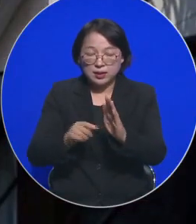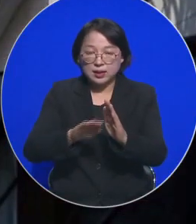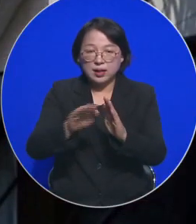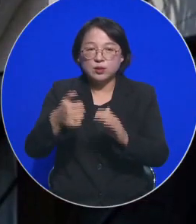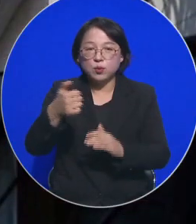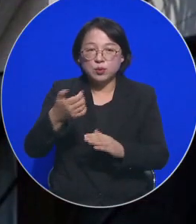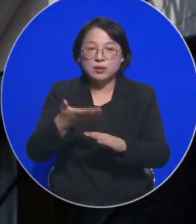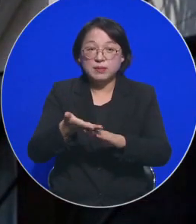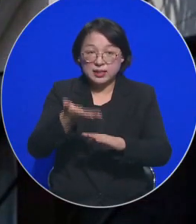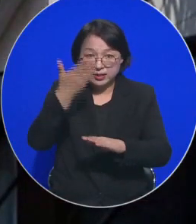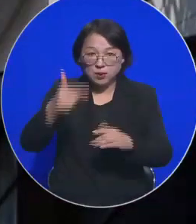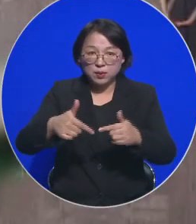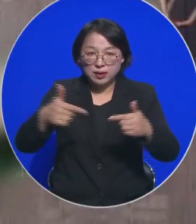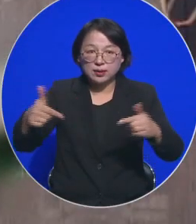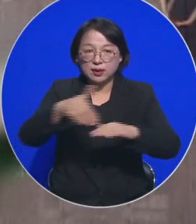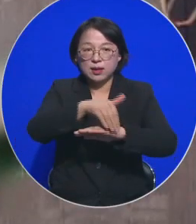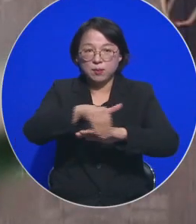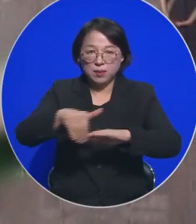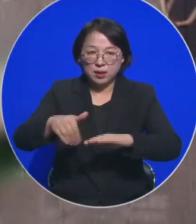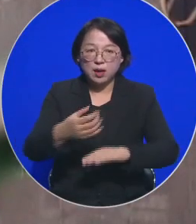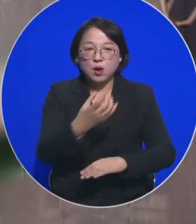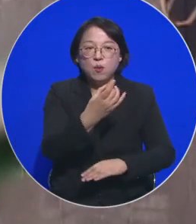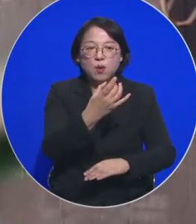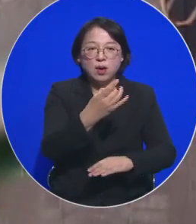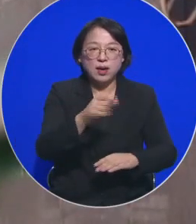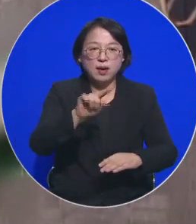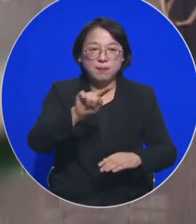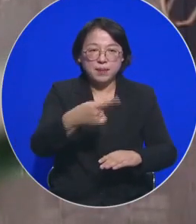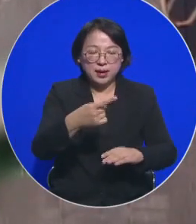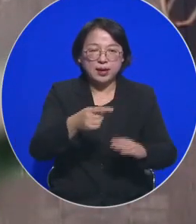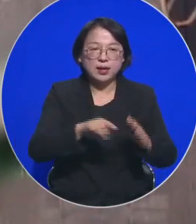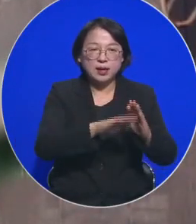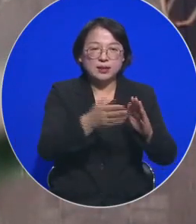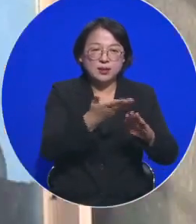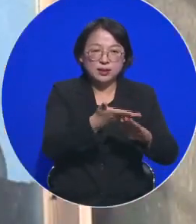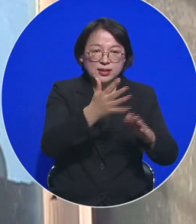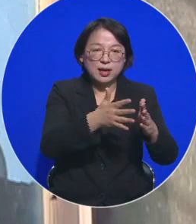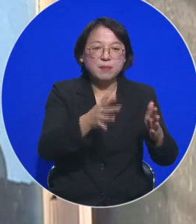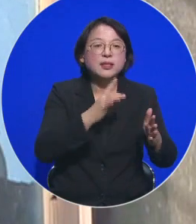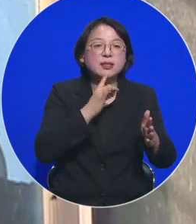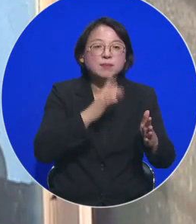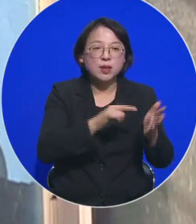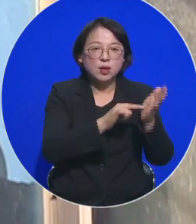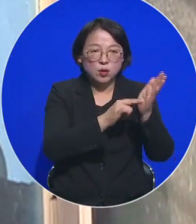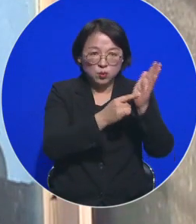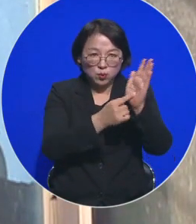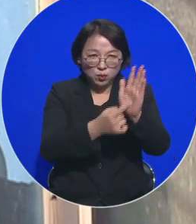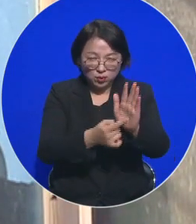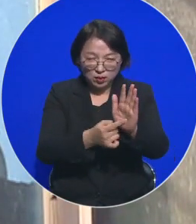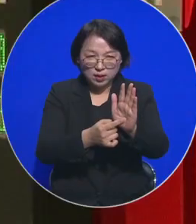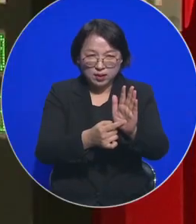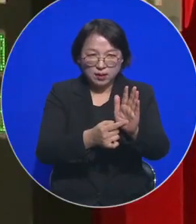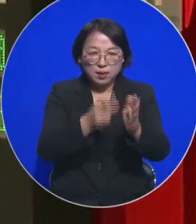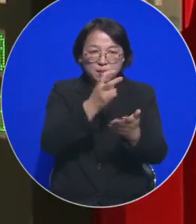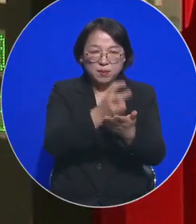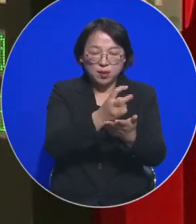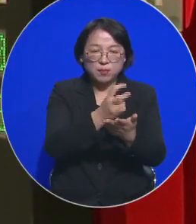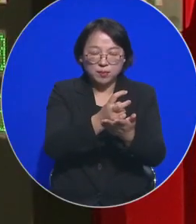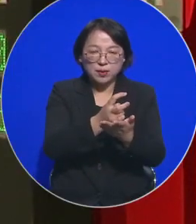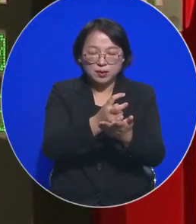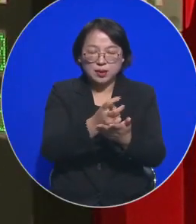이상으로 확대하기로 했습니다 현행법상 100세대 이상 아파트만 관리비 내역을 의무적으로 공개하게 돼 있는 탓에